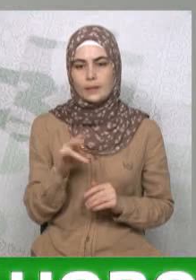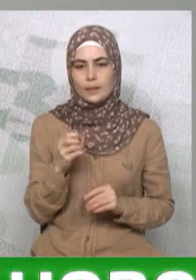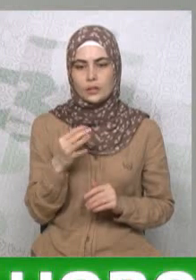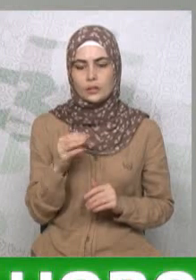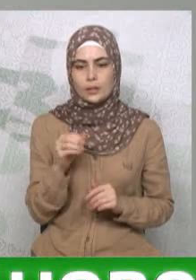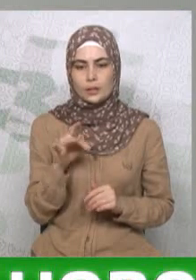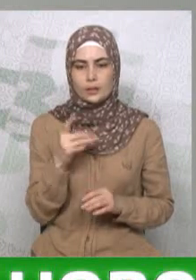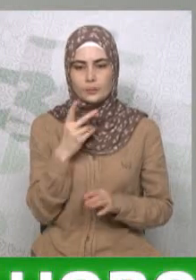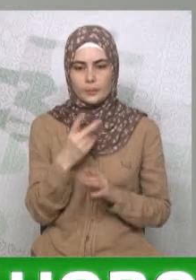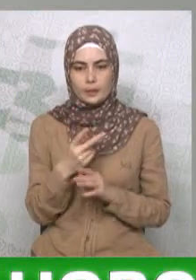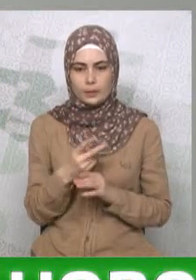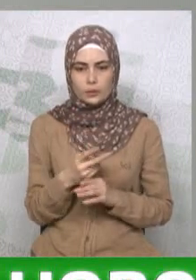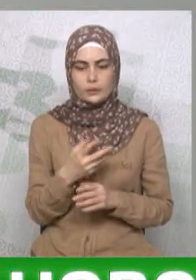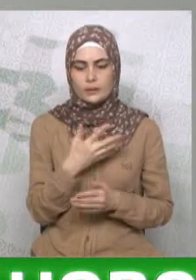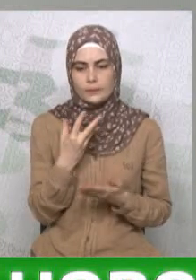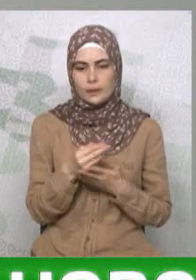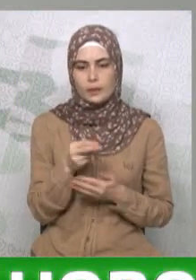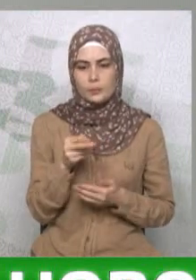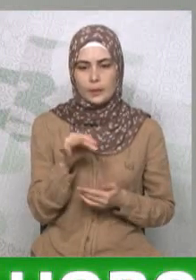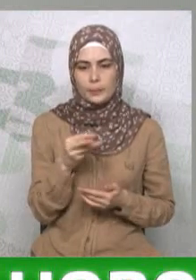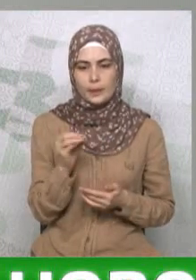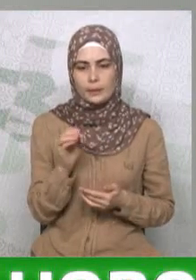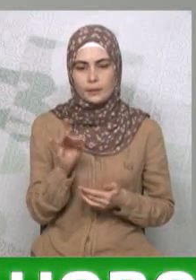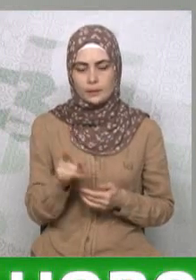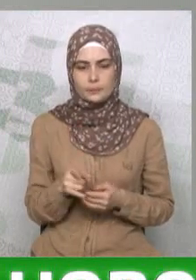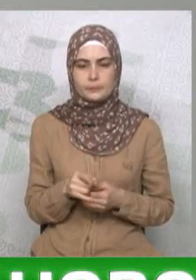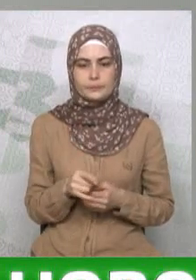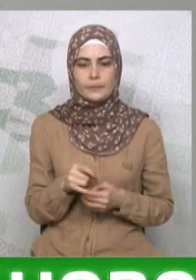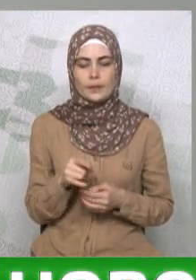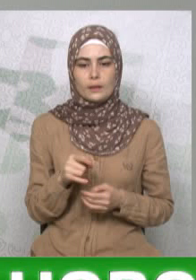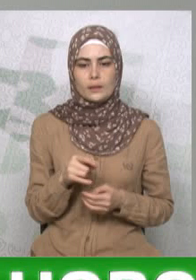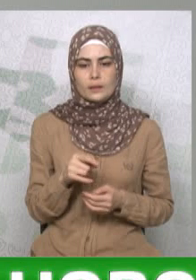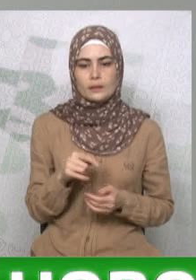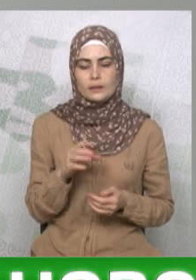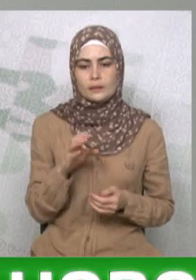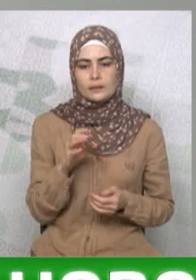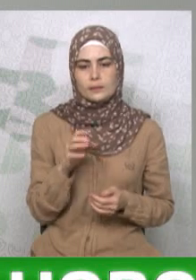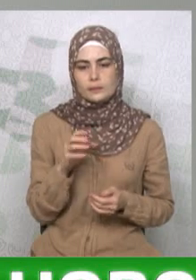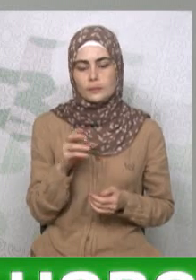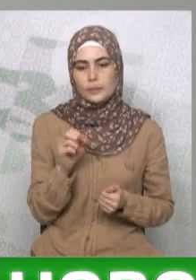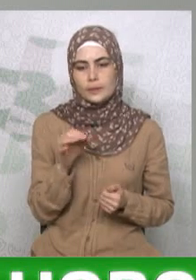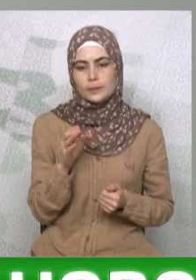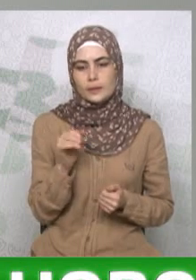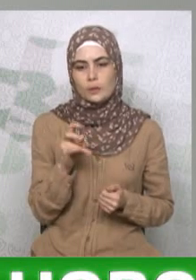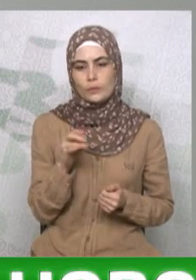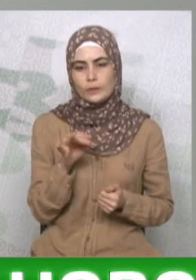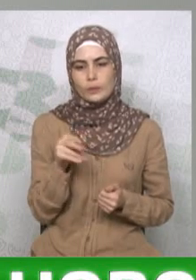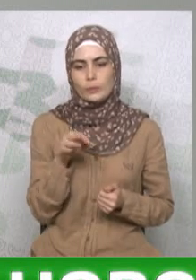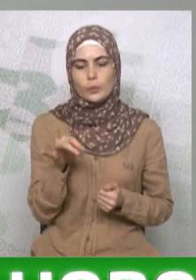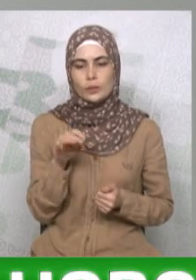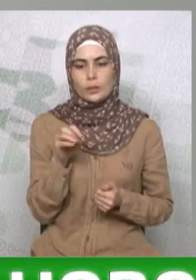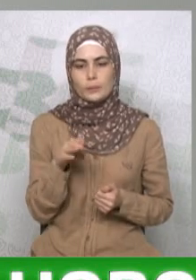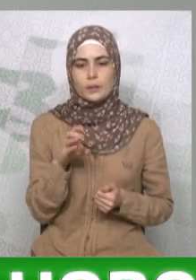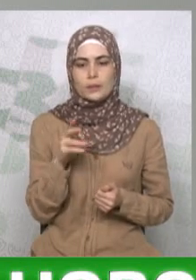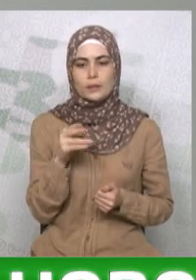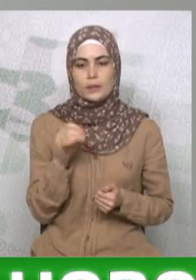представят свои премьеры, постановки именно по результатам тех субсидий, которые выделяются